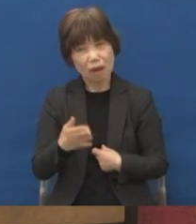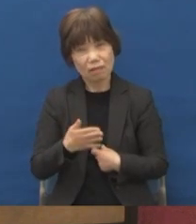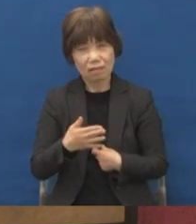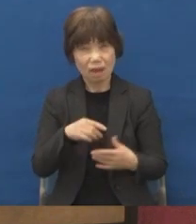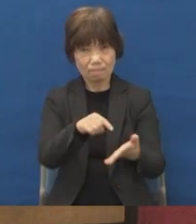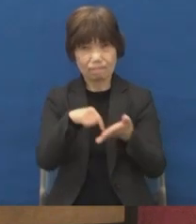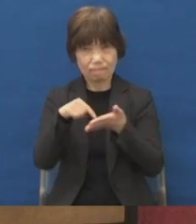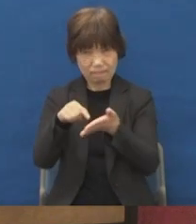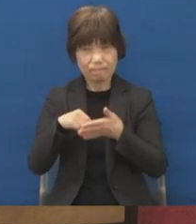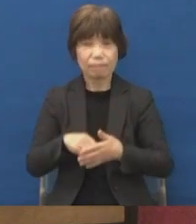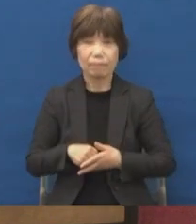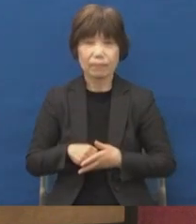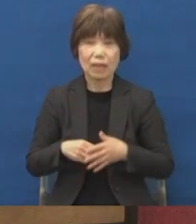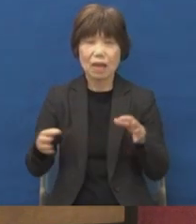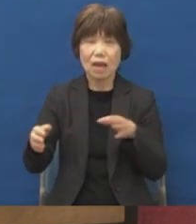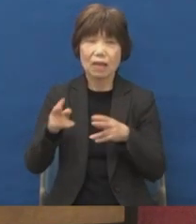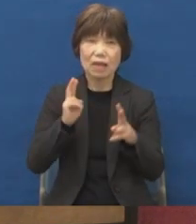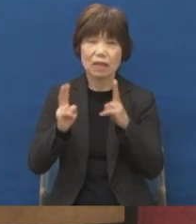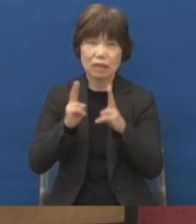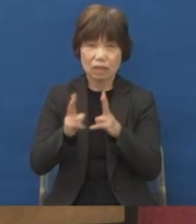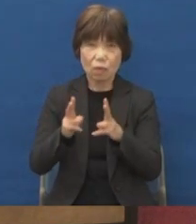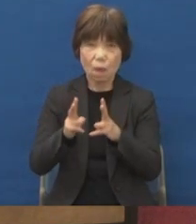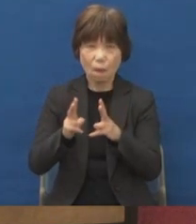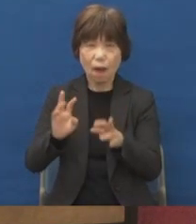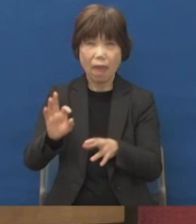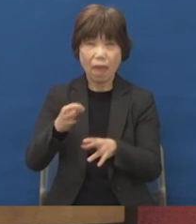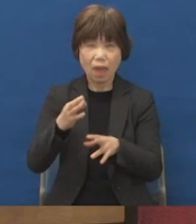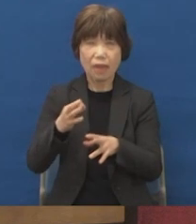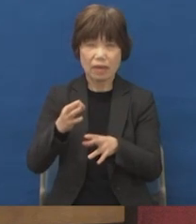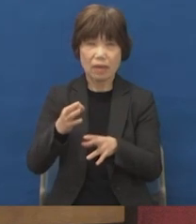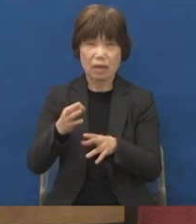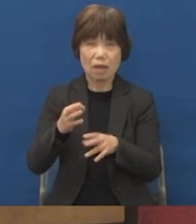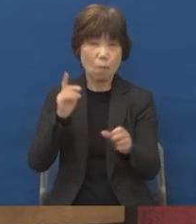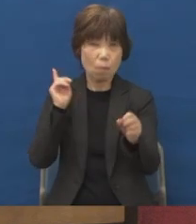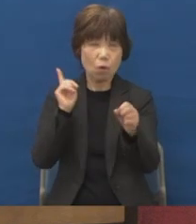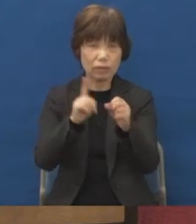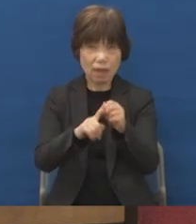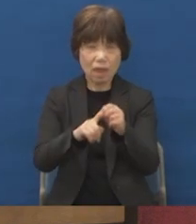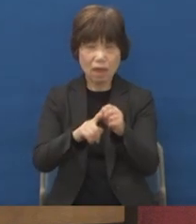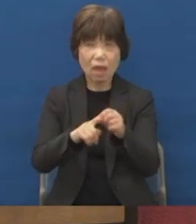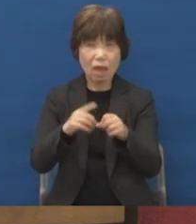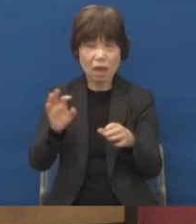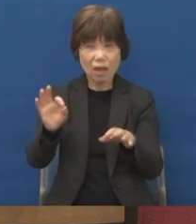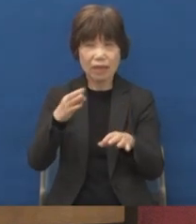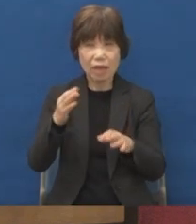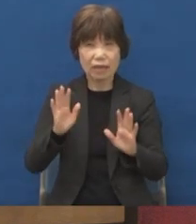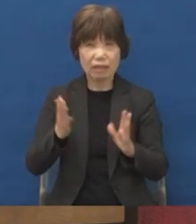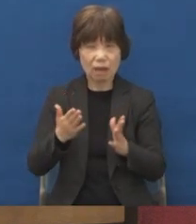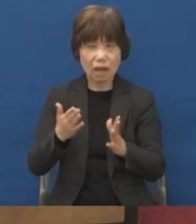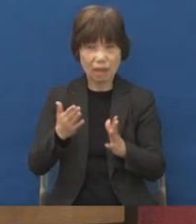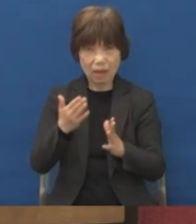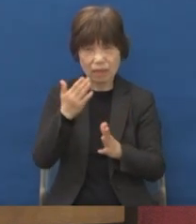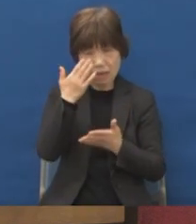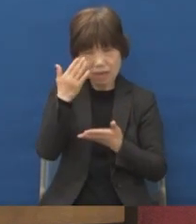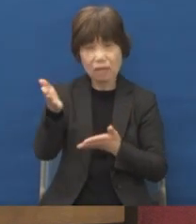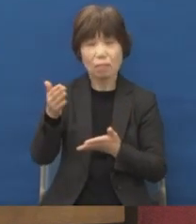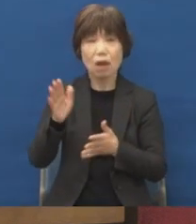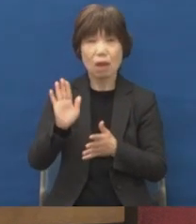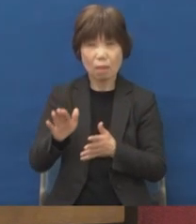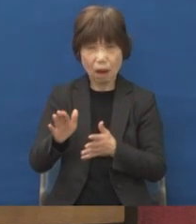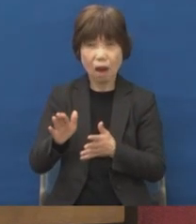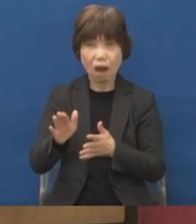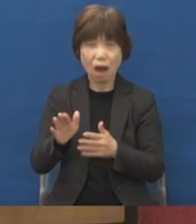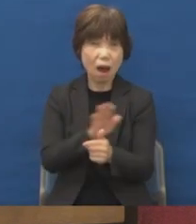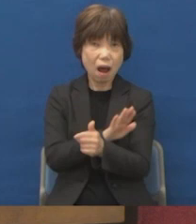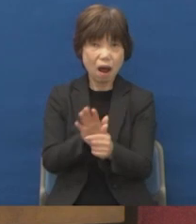金は、営利目的の企業が利益にならない献金をすれば背任罪にも訴えられかね